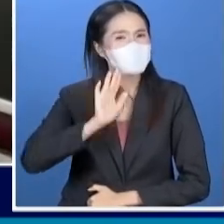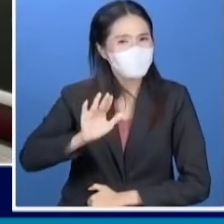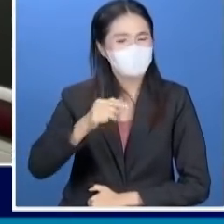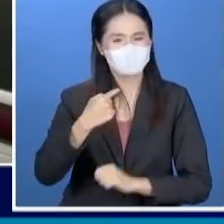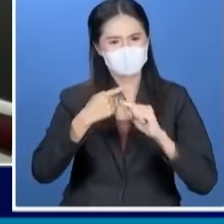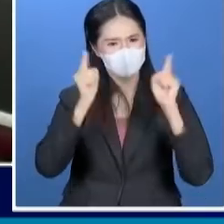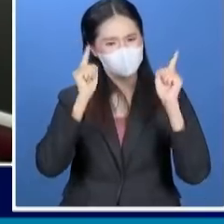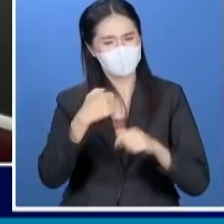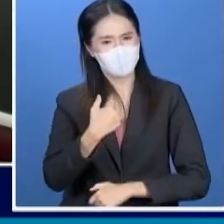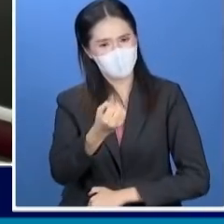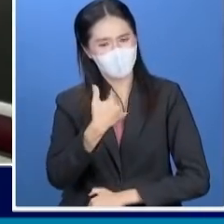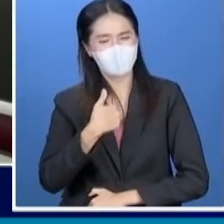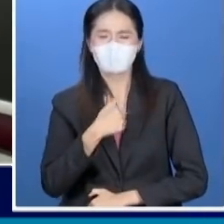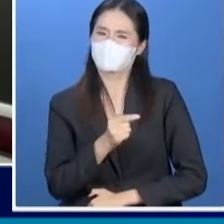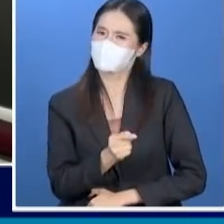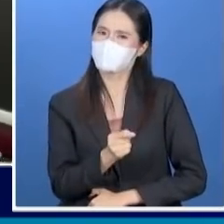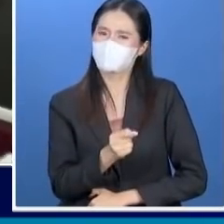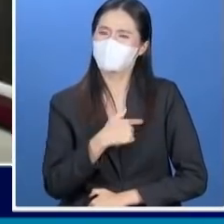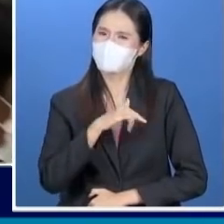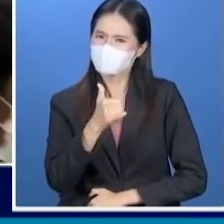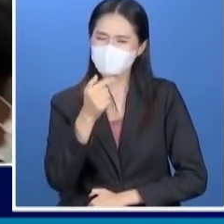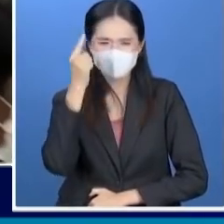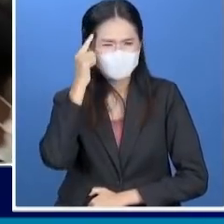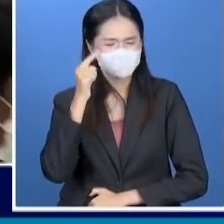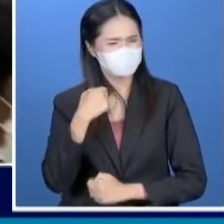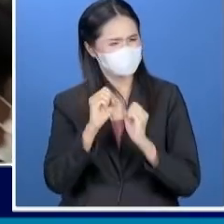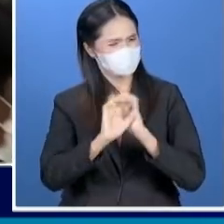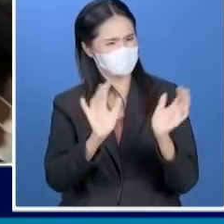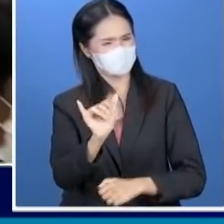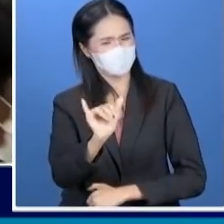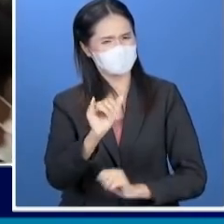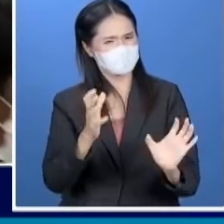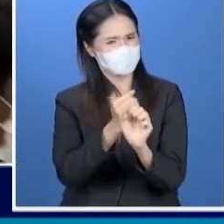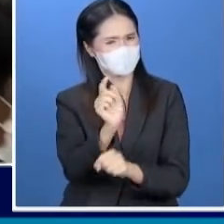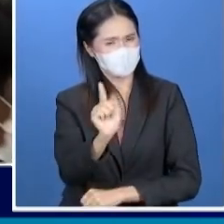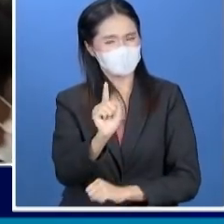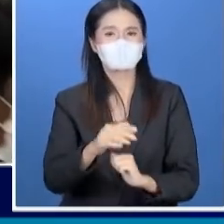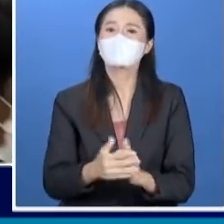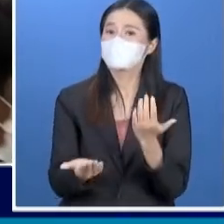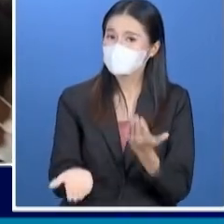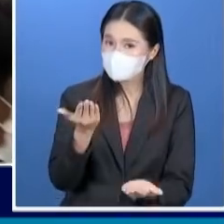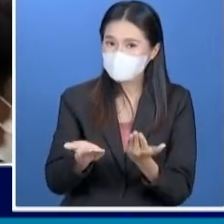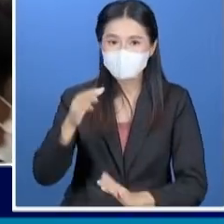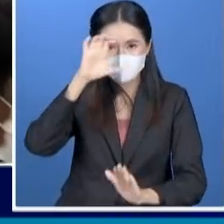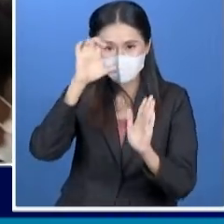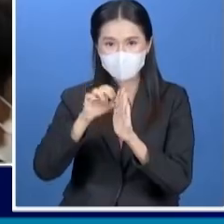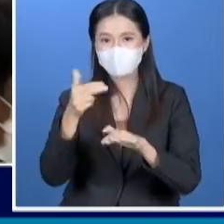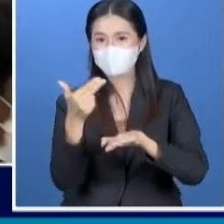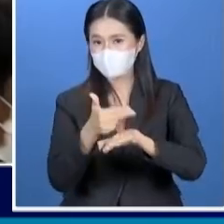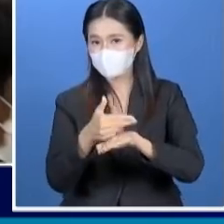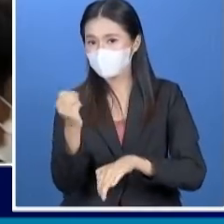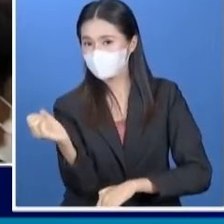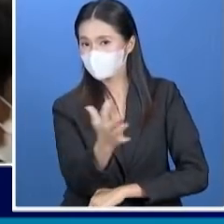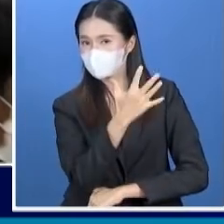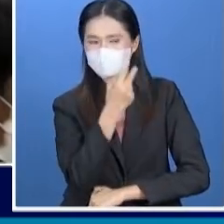ชมบางท่านก็ยังบอกว่าคือเอาจริงๆบางประเด็นก็ยังเคลียร์ไม่ชัด ใช่ ว่าสรุปมันเกิดอะไรขึ้นกันแน่ หรือว่าภาพจากคลิปวิดีโอที่นำมา